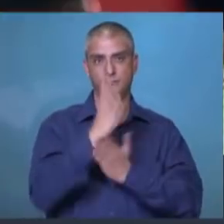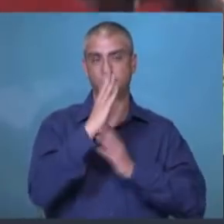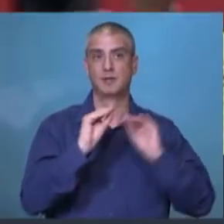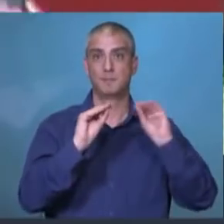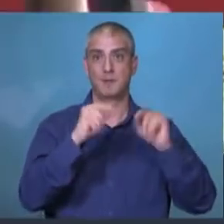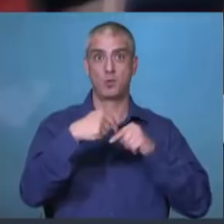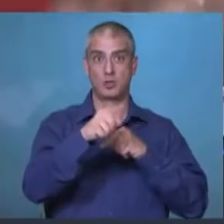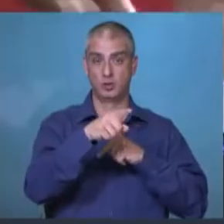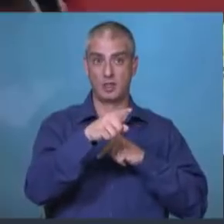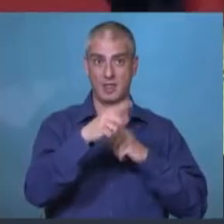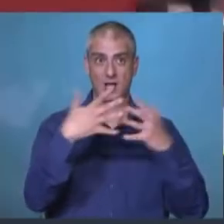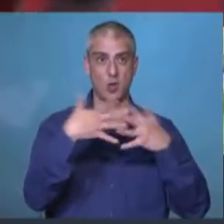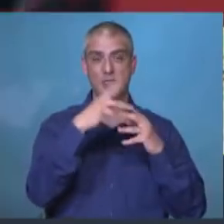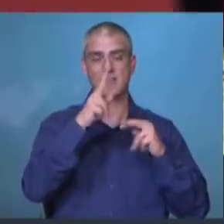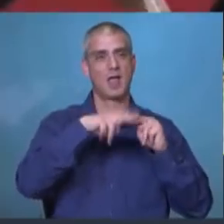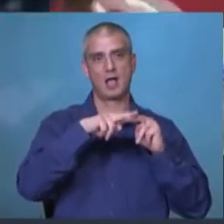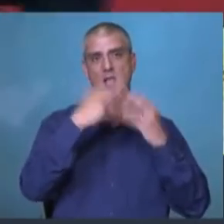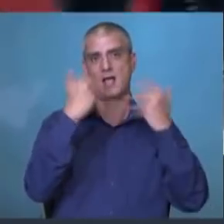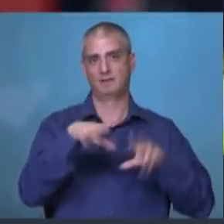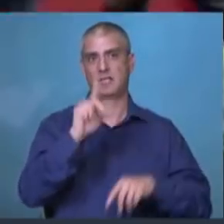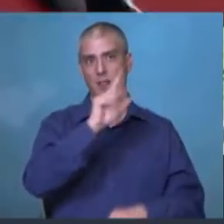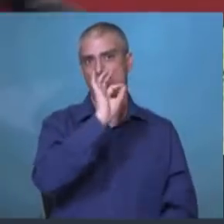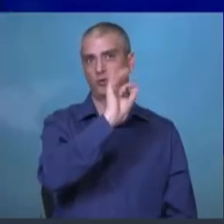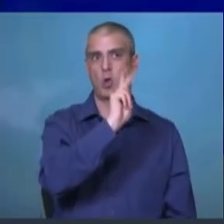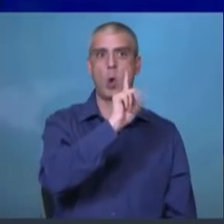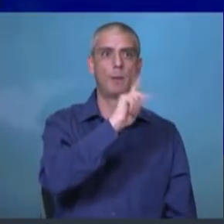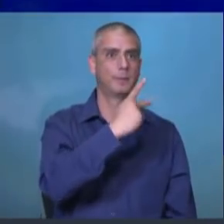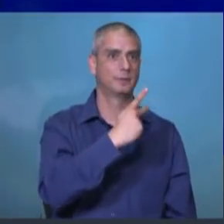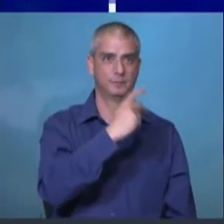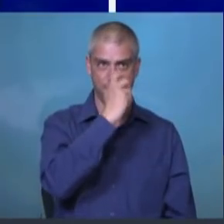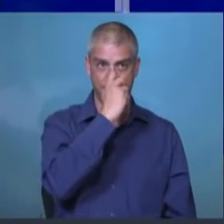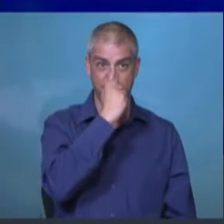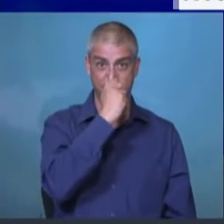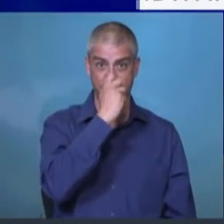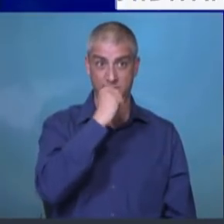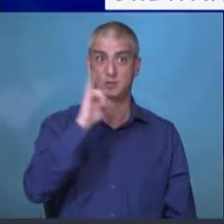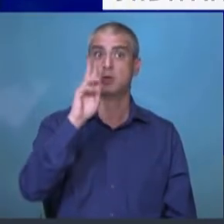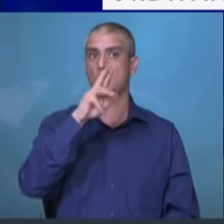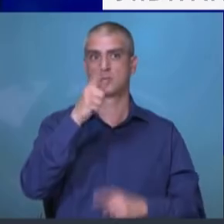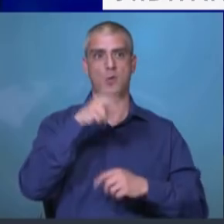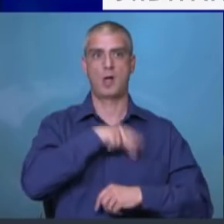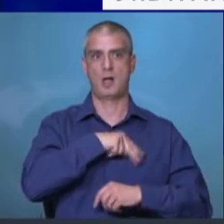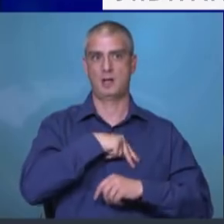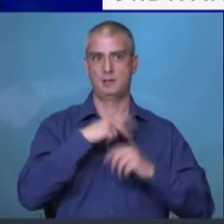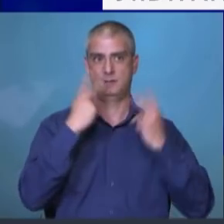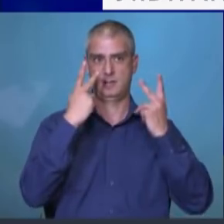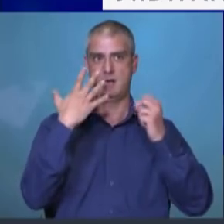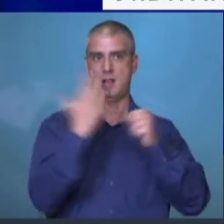העונה, אחרי הפסד קבוצתו לליברפול של קלופ. יורגן is the biggest responsible